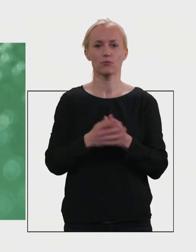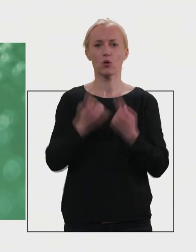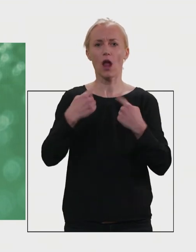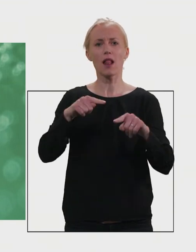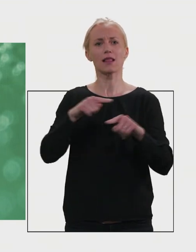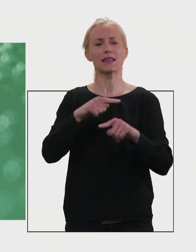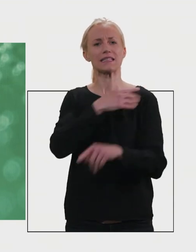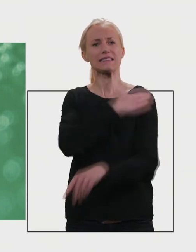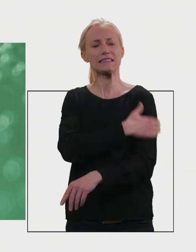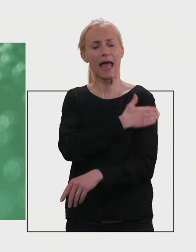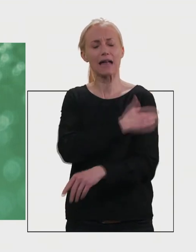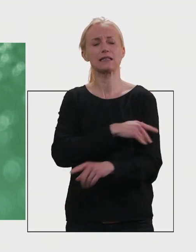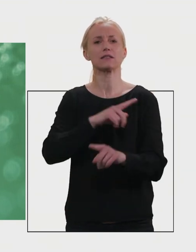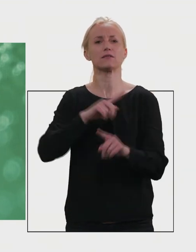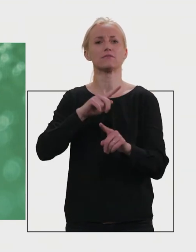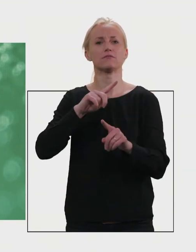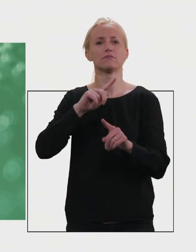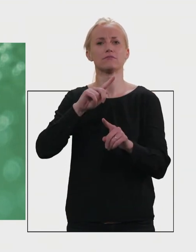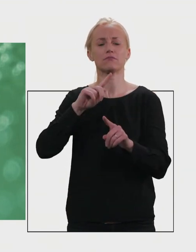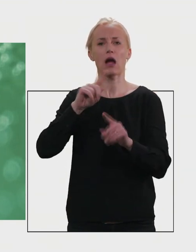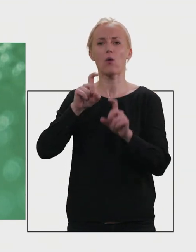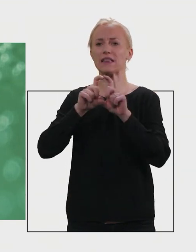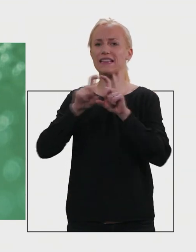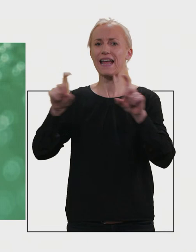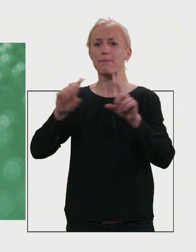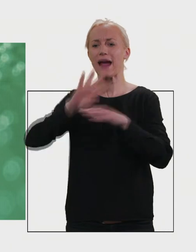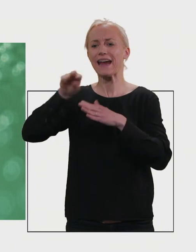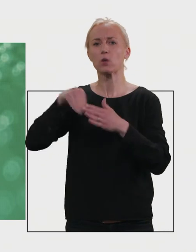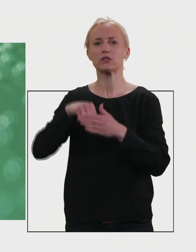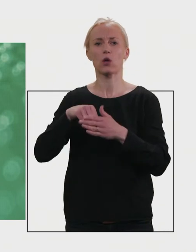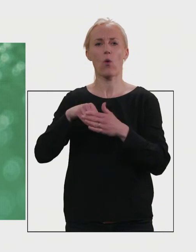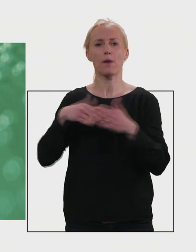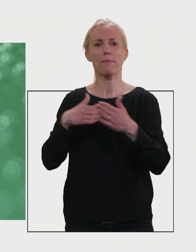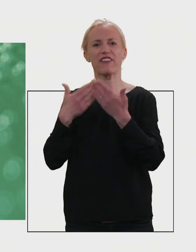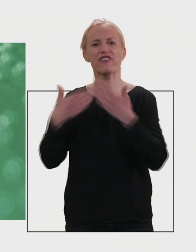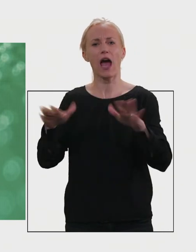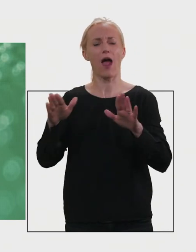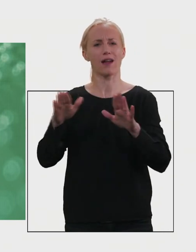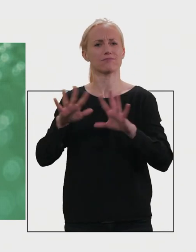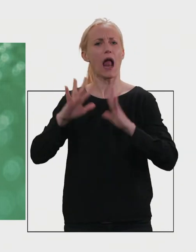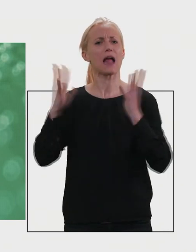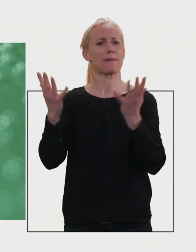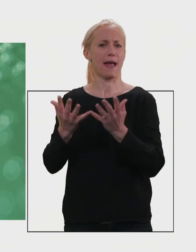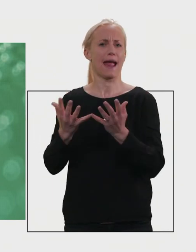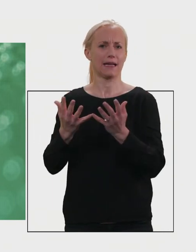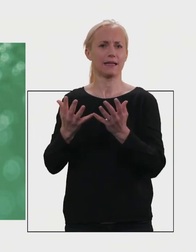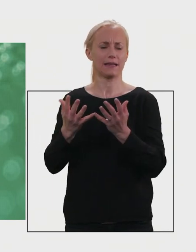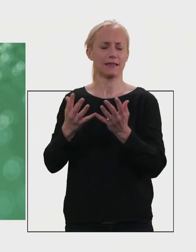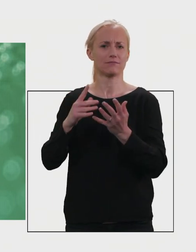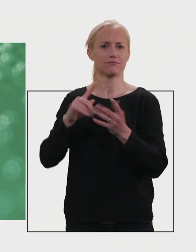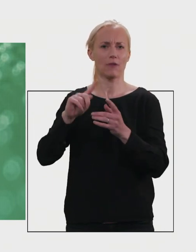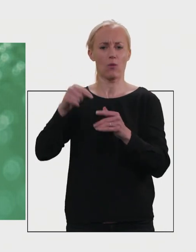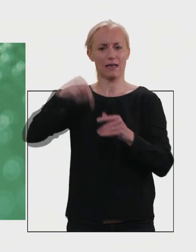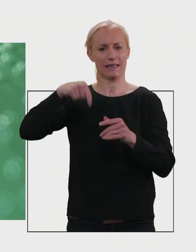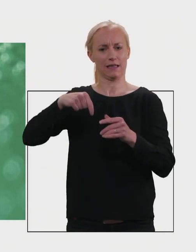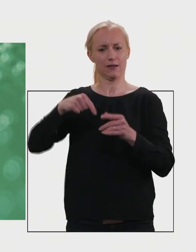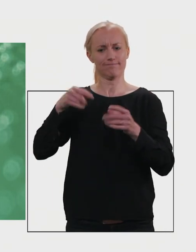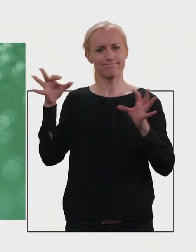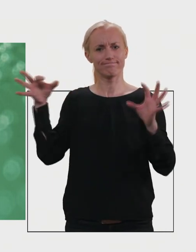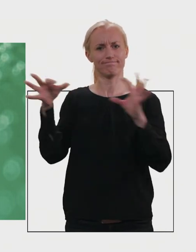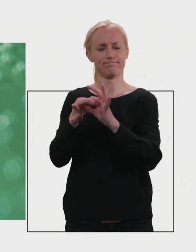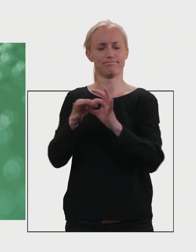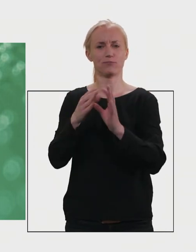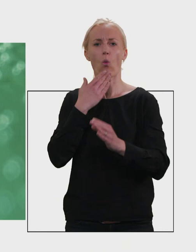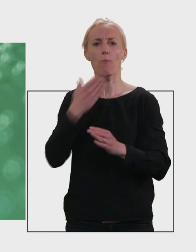wir natürlich auch ein bisschen noch über das Thema Inklusion und Barrierefreiheit im Allgemeinen und ganz natürlich auch konkret hier im Humboldt-Forum